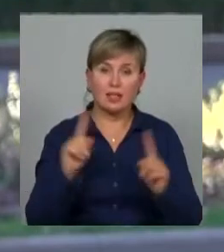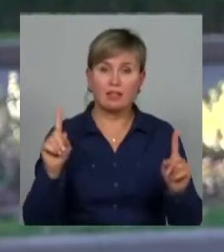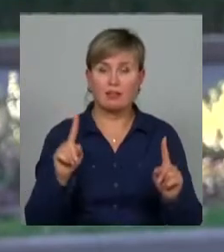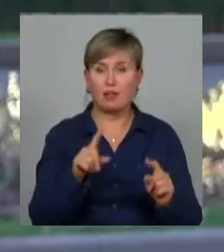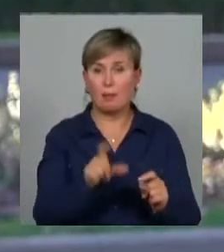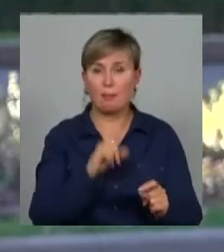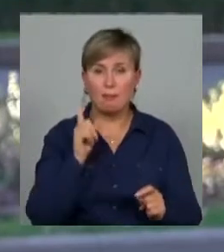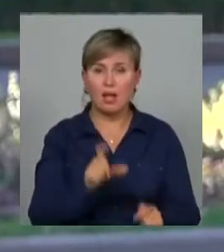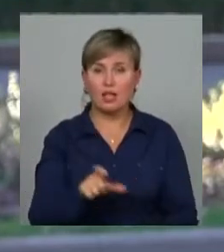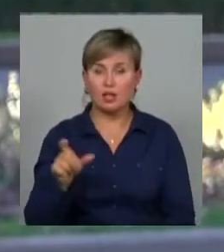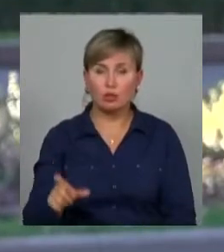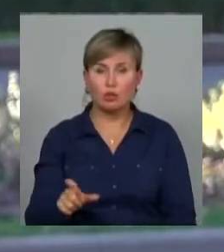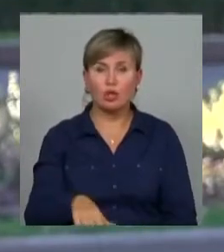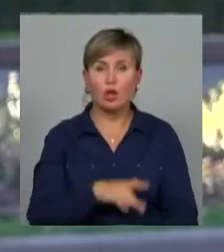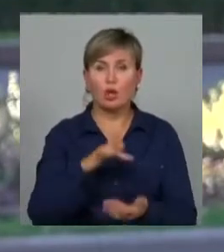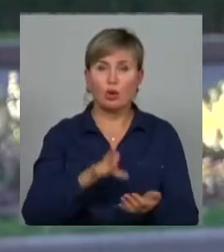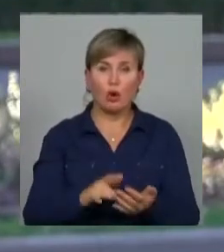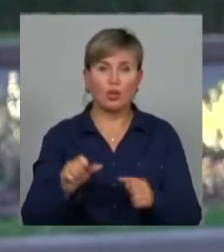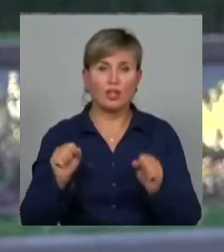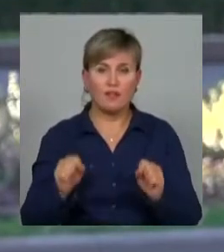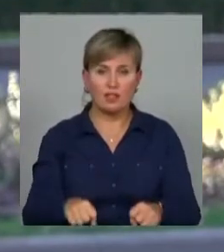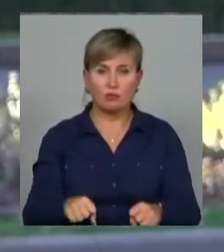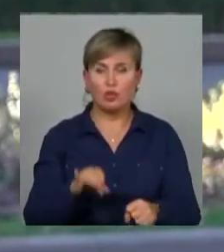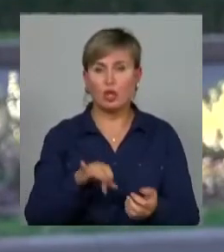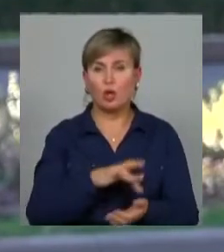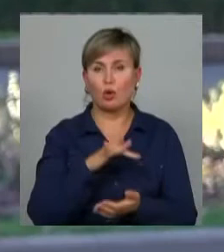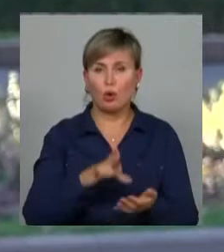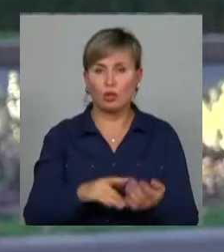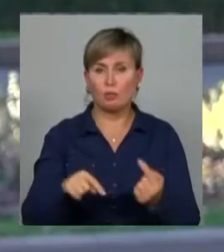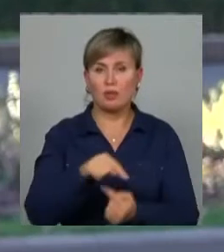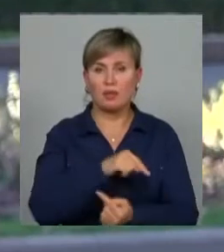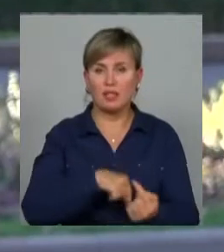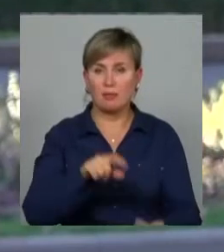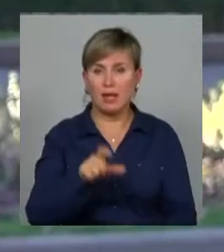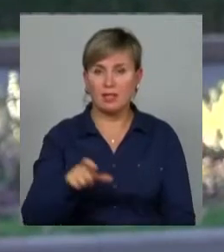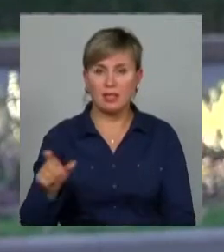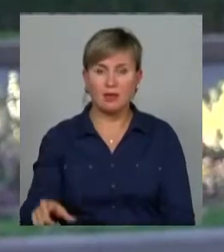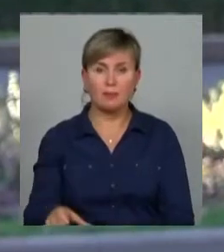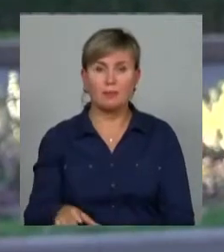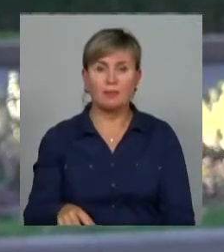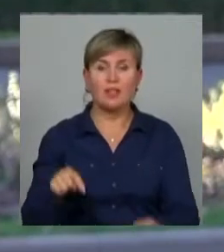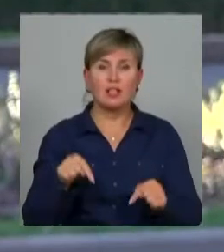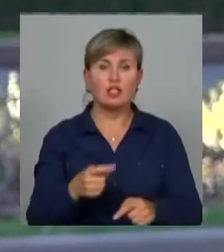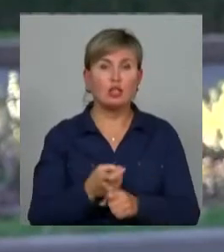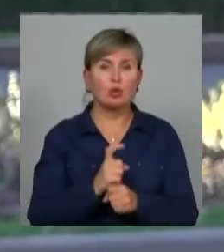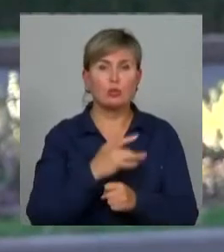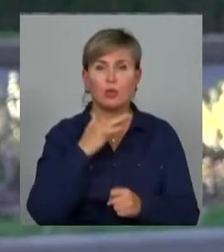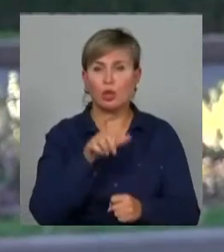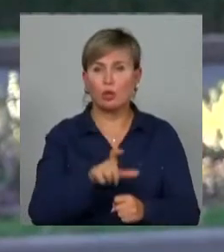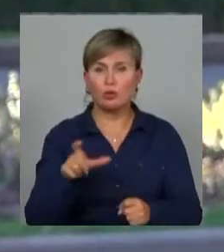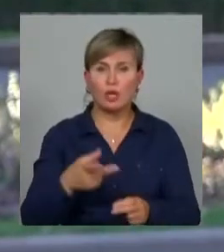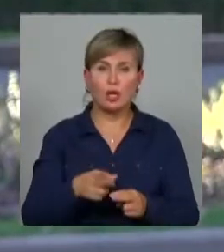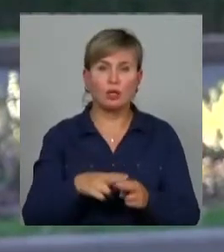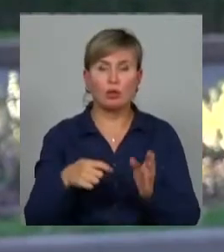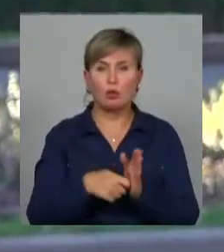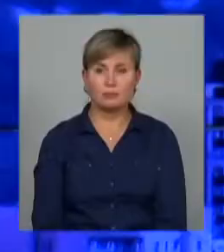молодежи, городом возможностей и городом предпринимателей. То есть здесь очень много людей, которые